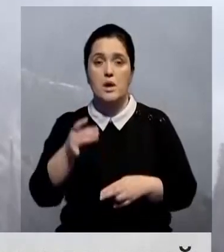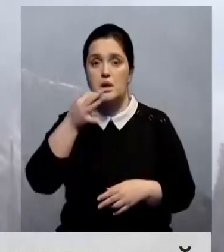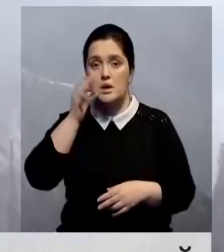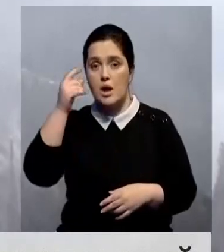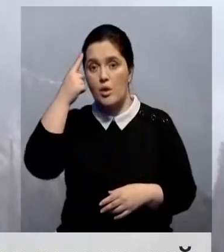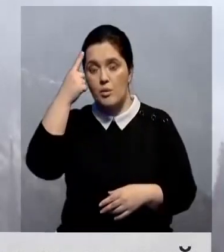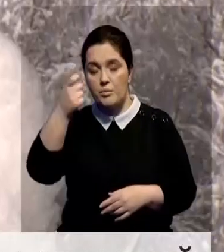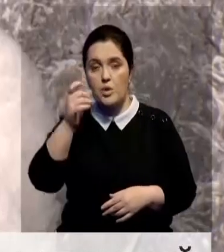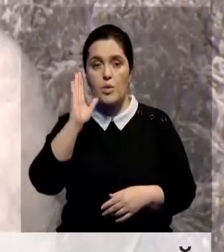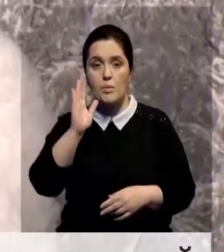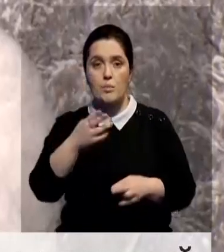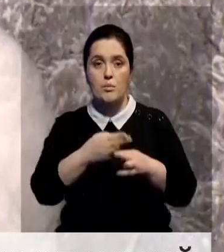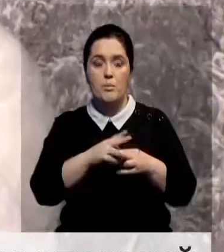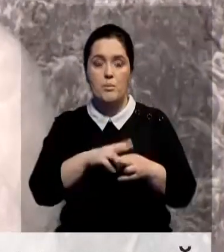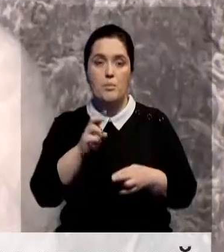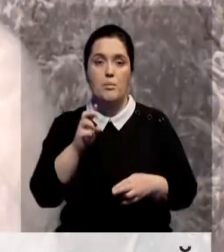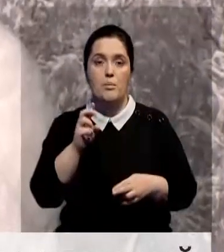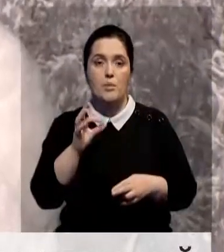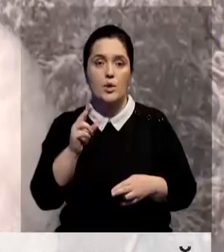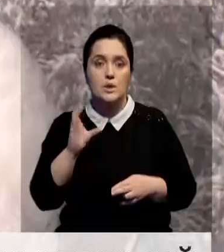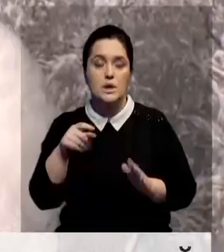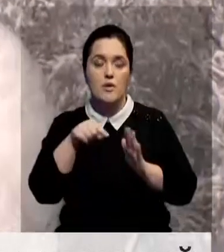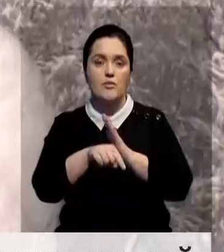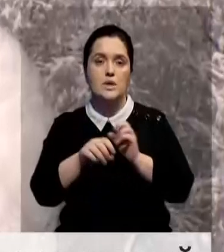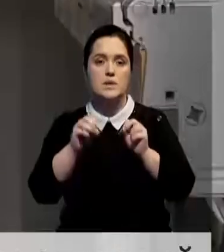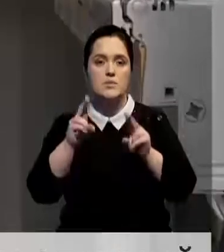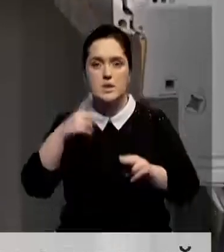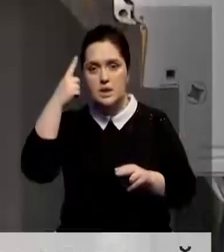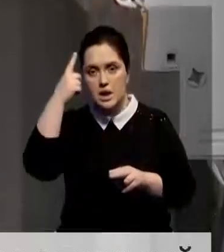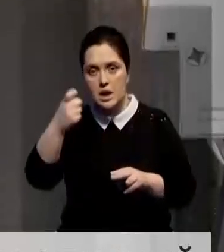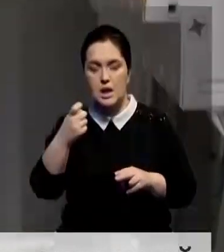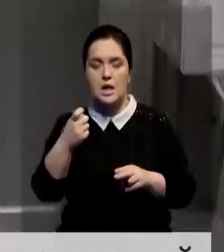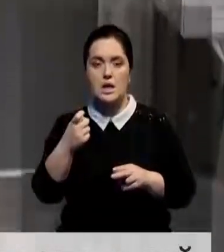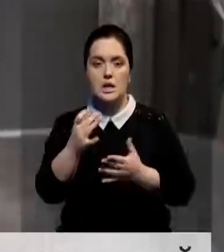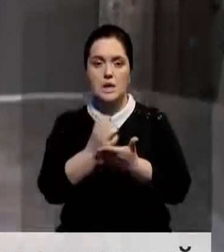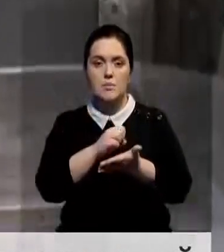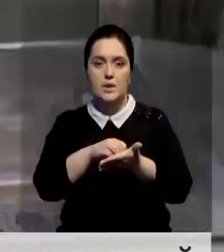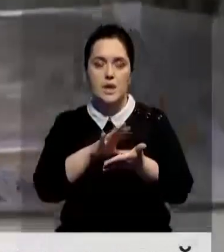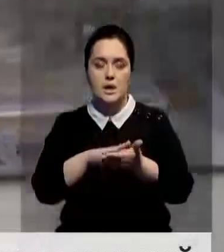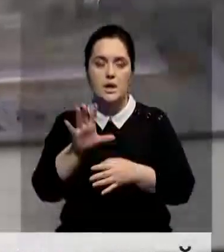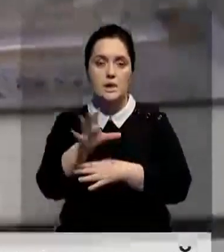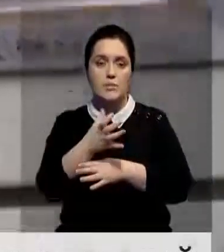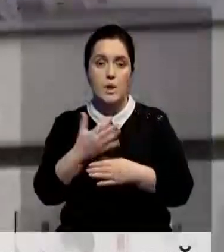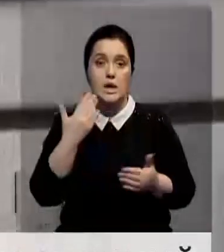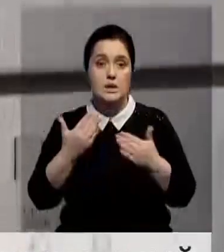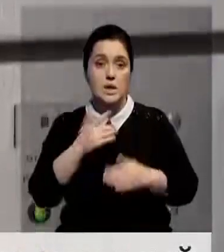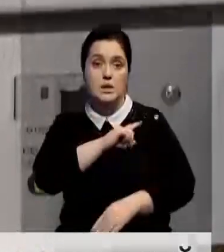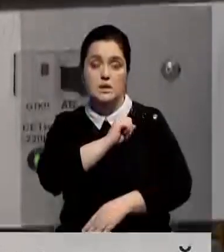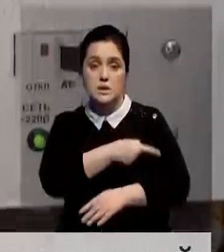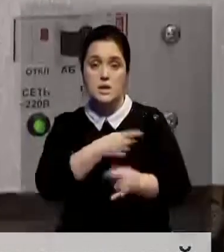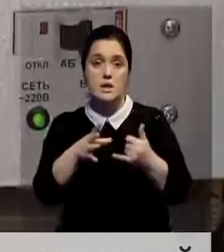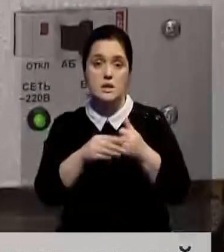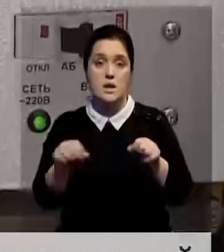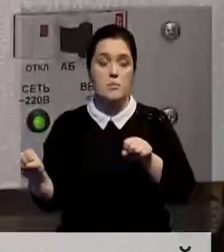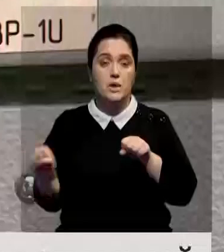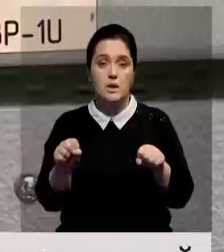оповещения представляет собой блок-бокс, в котором размещен сейсмодатчик, системный накопитель данных и спутниковый модем. В случае сильного землетрясения аппаратура